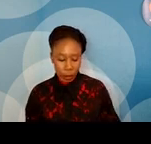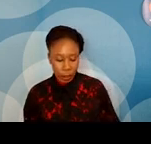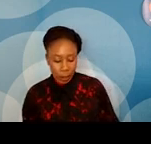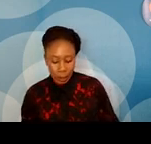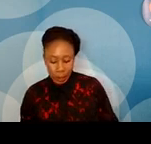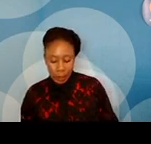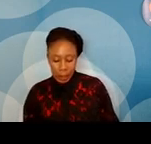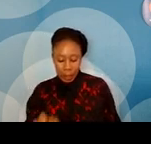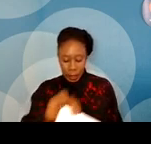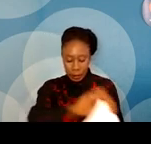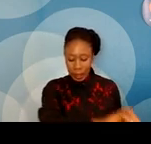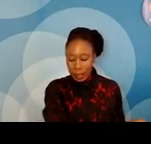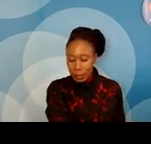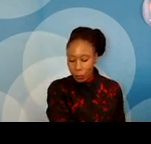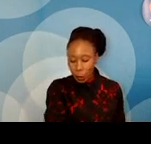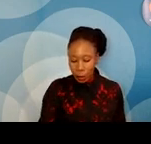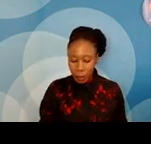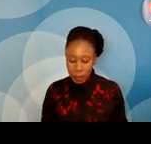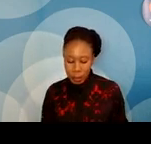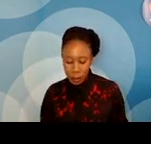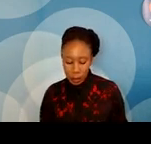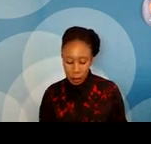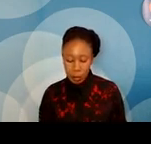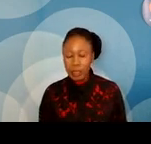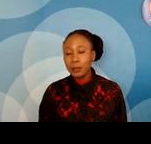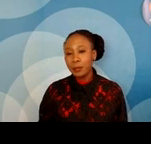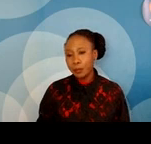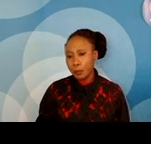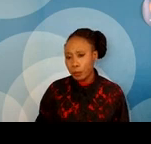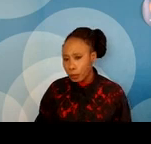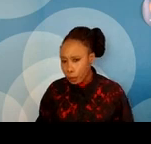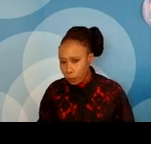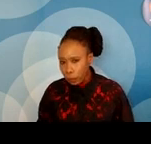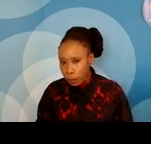sammansättningen ut? Dels för att